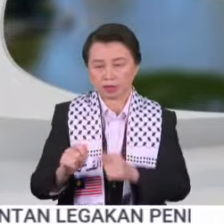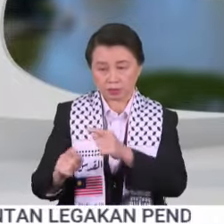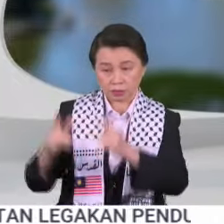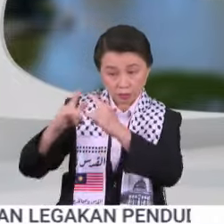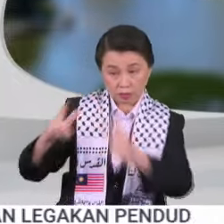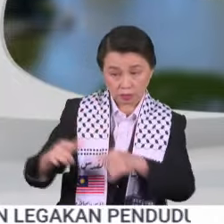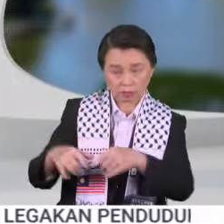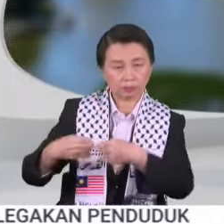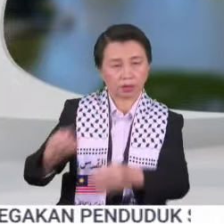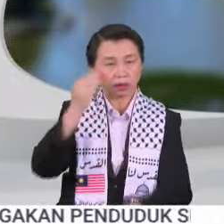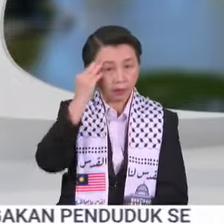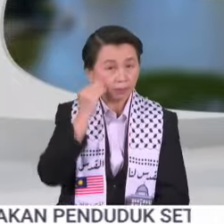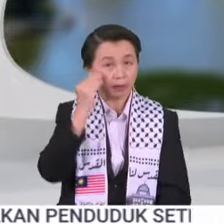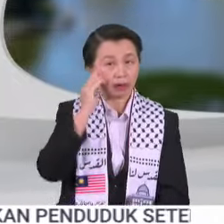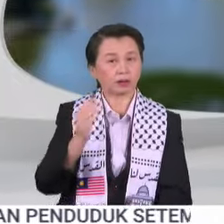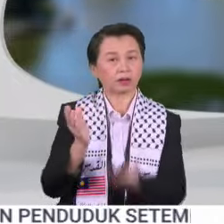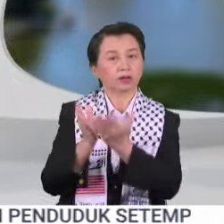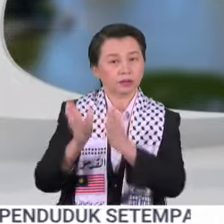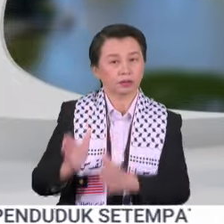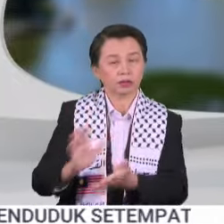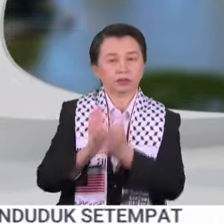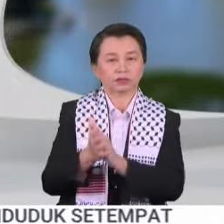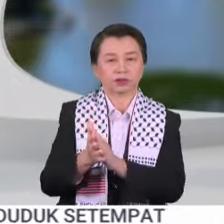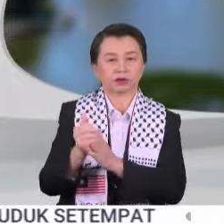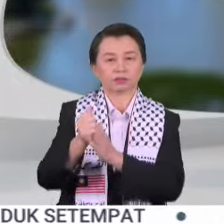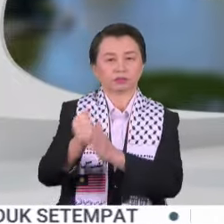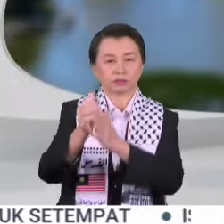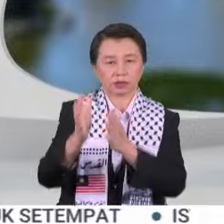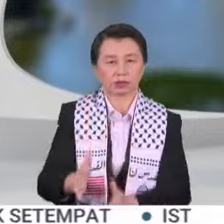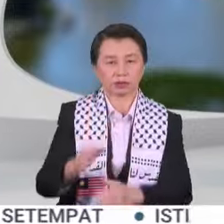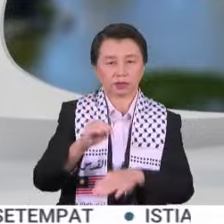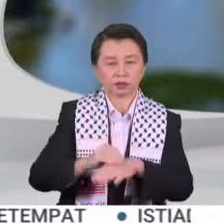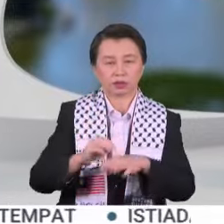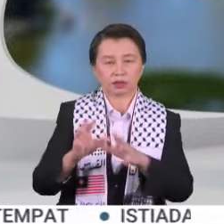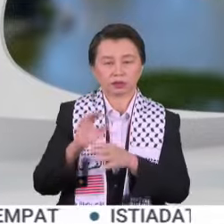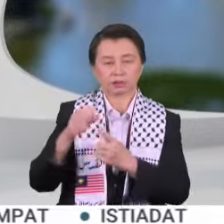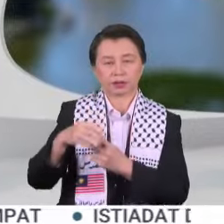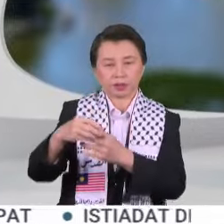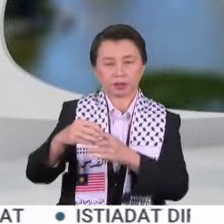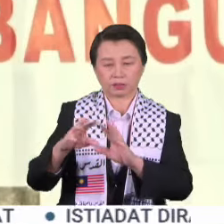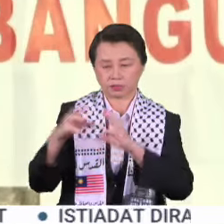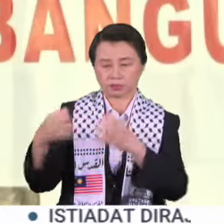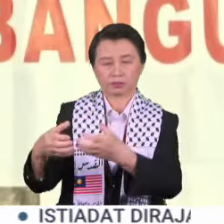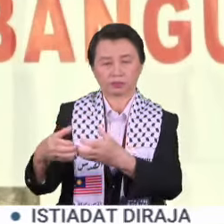itu memberi pengalaman kepada mereka untuk menjadi pemimpin di peringkat kumpulan.